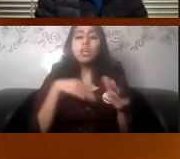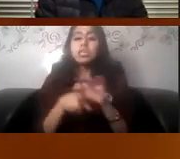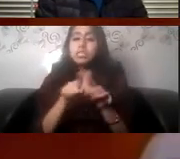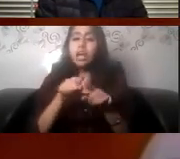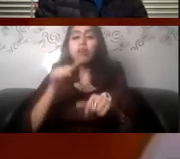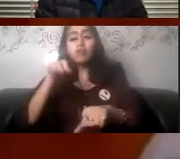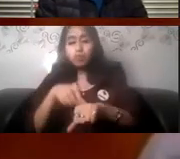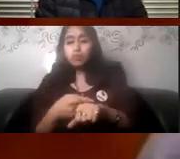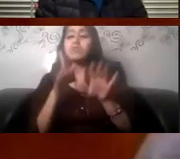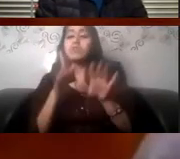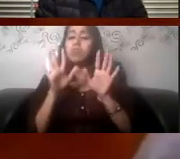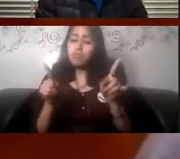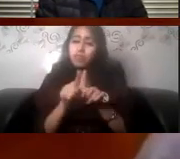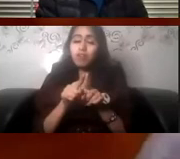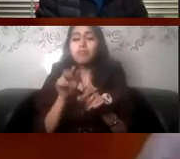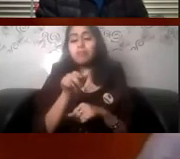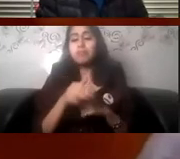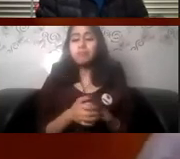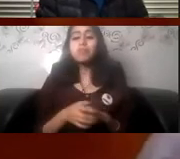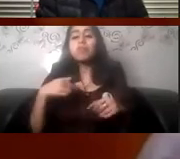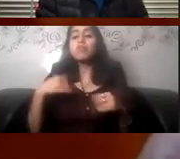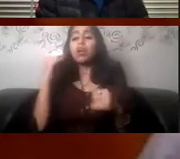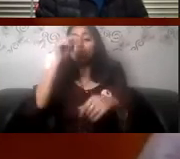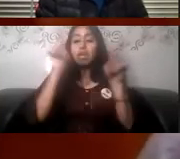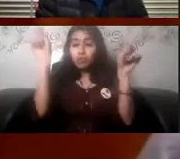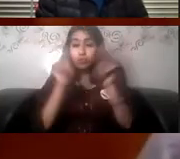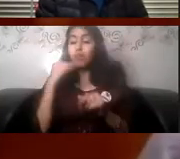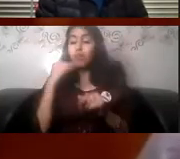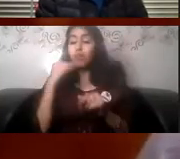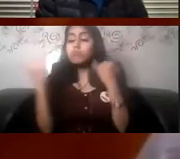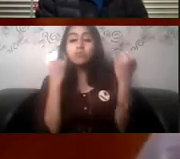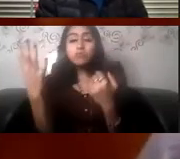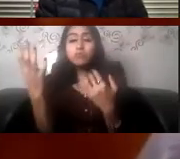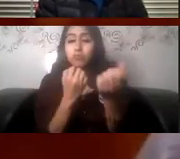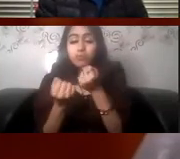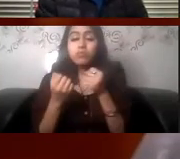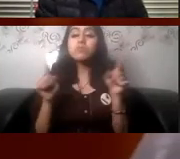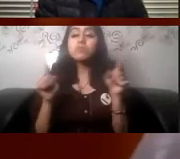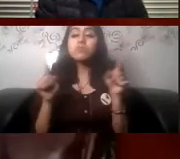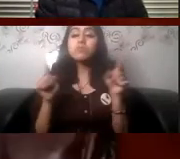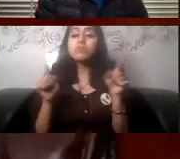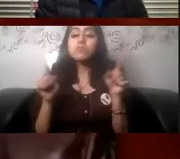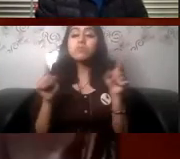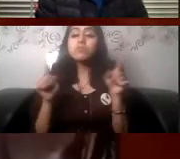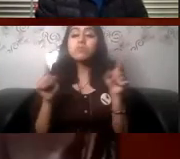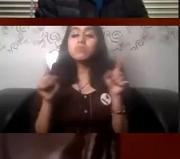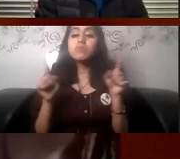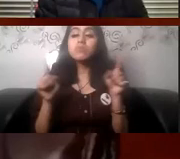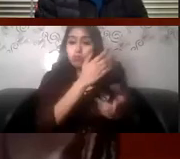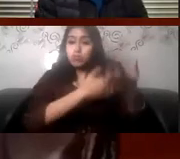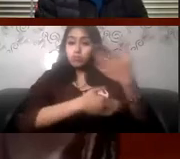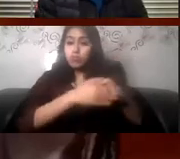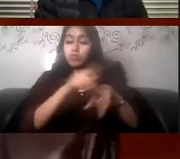आता है। तो मैंने पूरे देश भर में रिसर्च किया सर, ऐसी संस्थाओं में गया जहाँ पे इन दिव्यांग लोगों को ट्रेनिंग मिलता था,